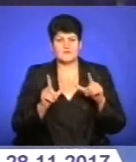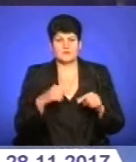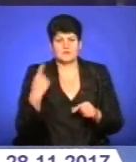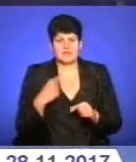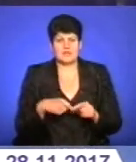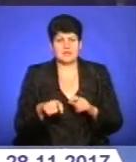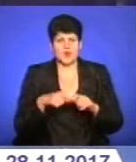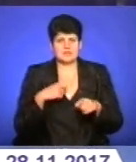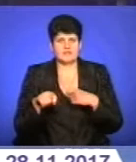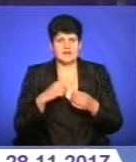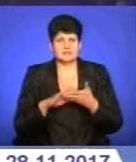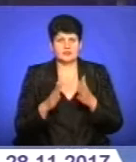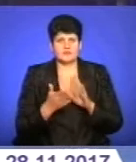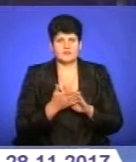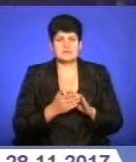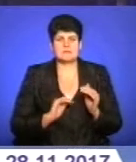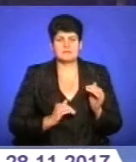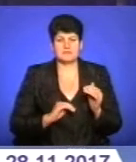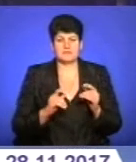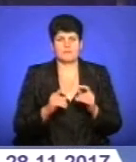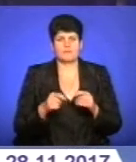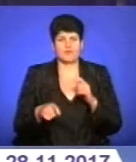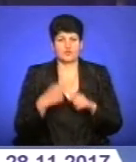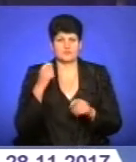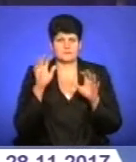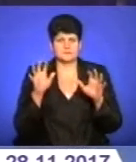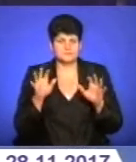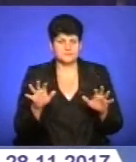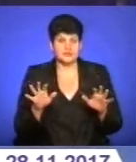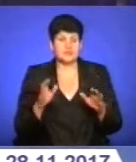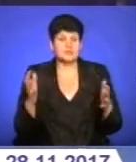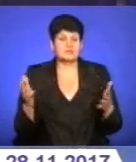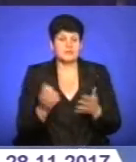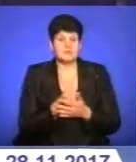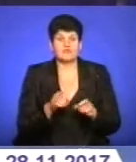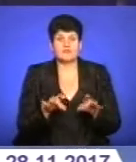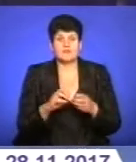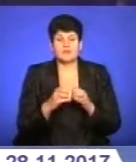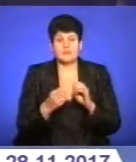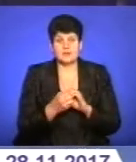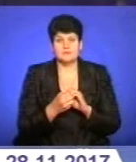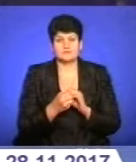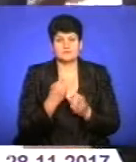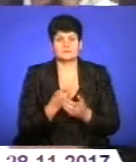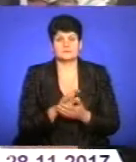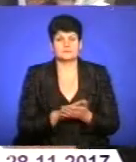і розірвати договір з підприємцями, які порушують законодавство. Чи вдалося вирішити проблему, дізнавалася Богдана